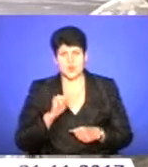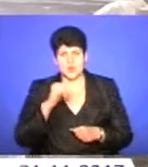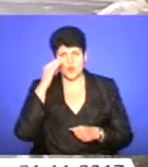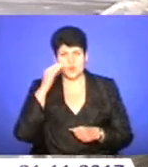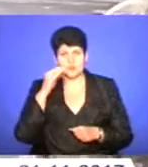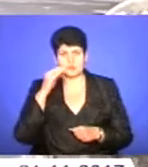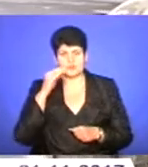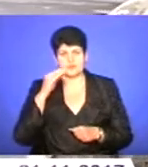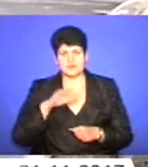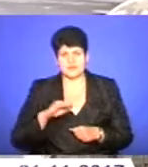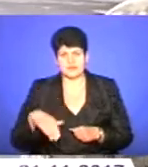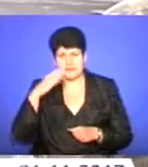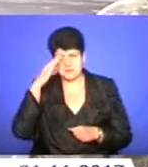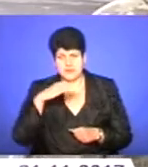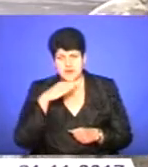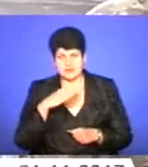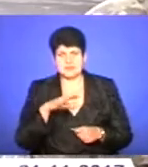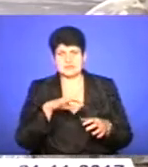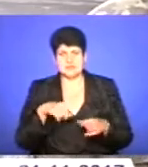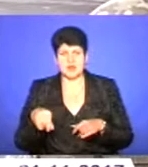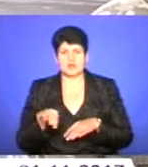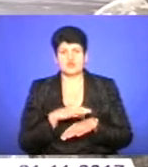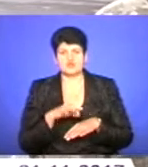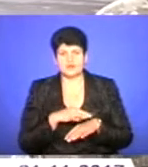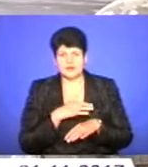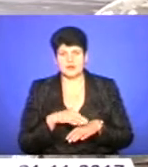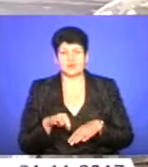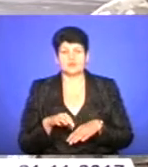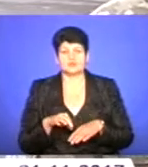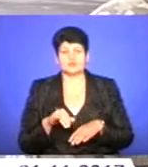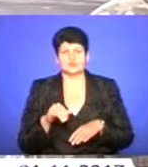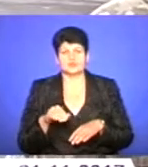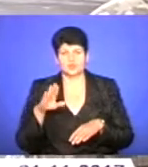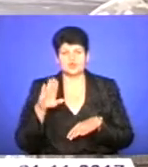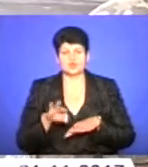Забрали батька в дітей, забрали чоловіка в дружини і забрали побратима